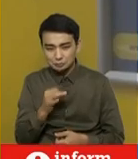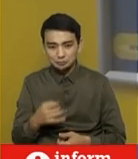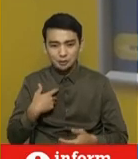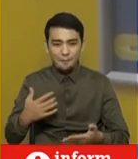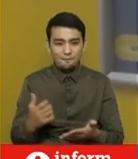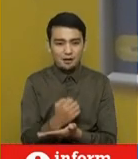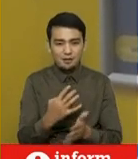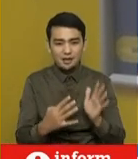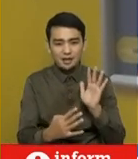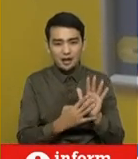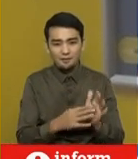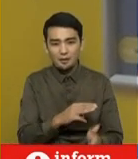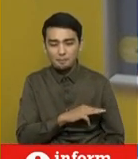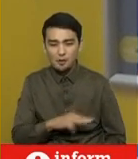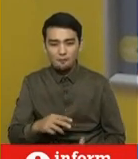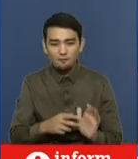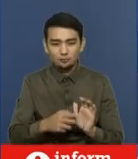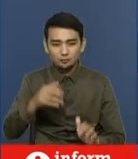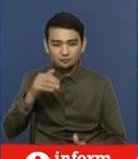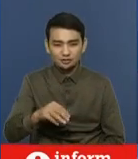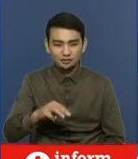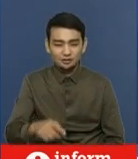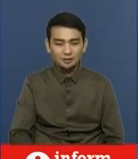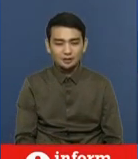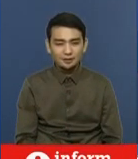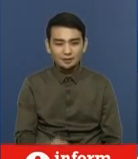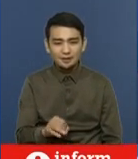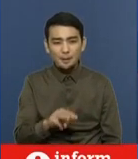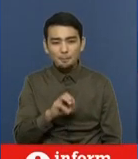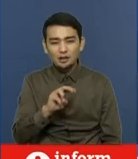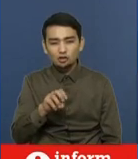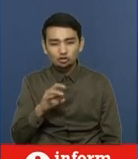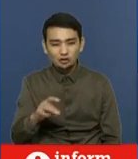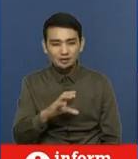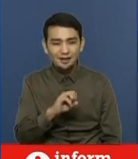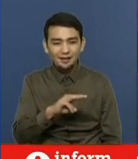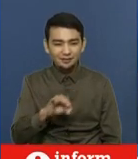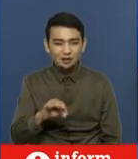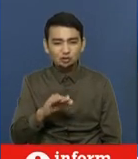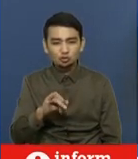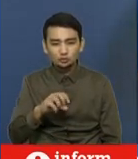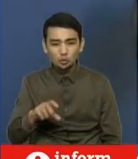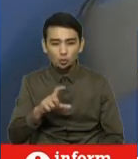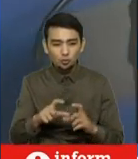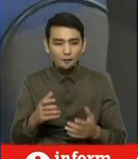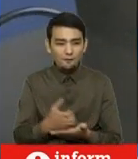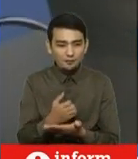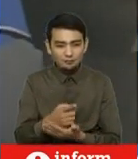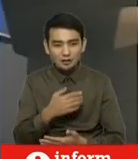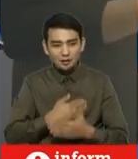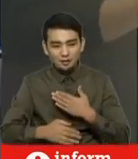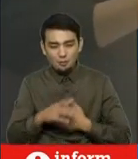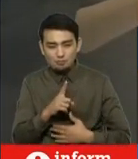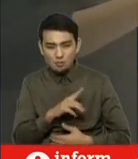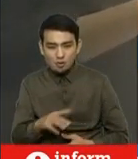выиграл 9.800 ся тенге менеджер Национальной лотереи са рада что люди могут выиграть миллионы